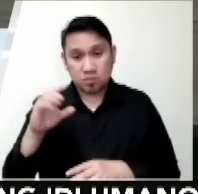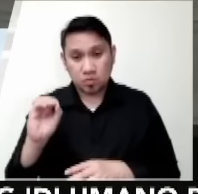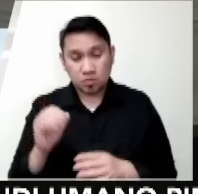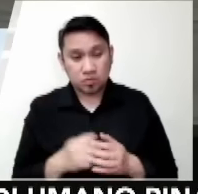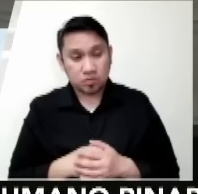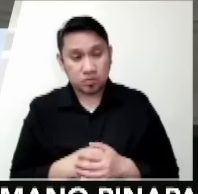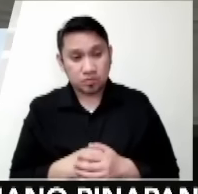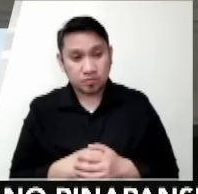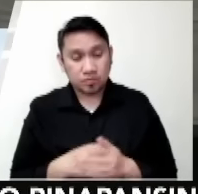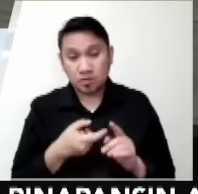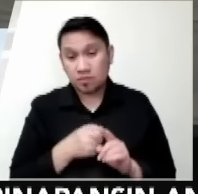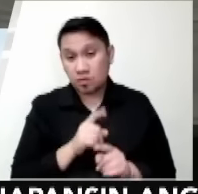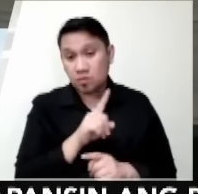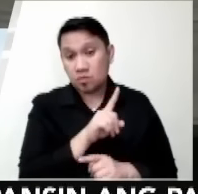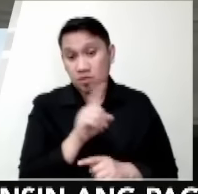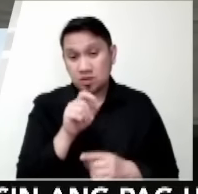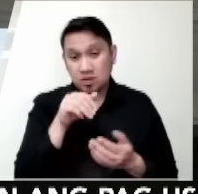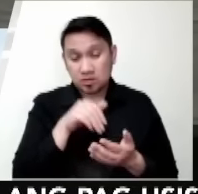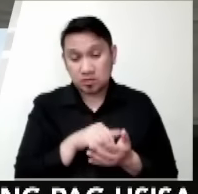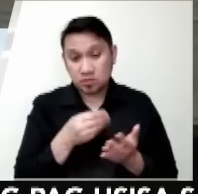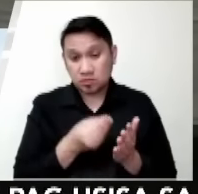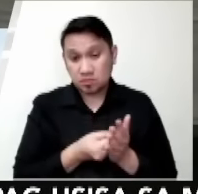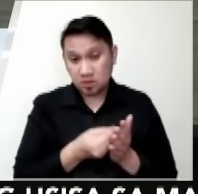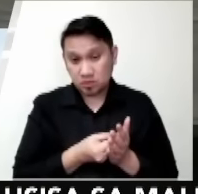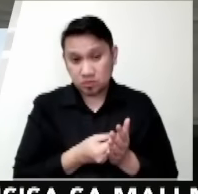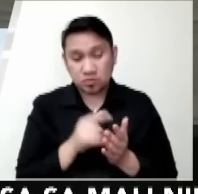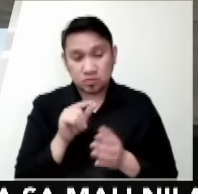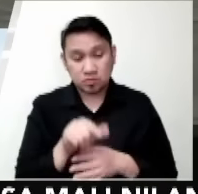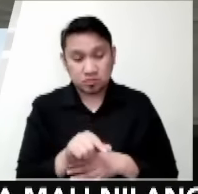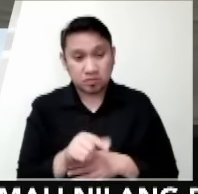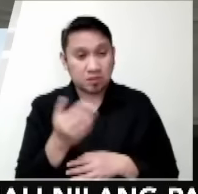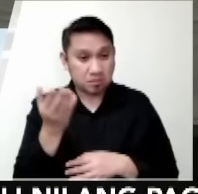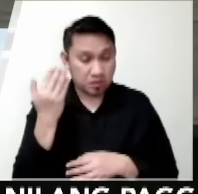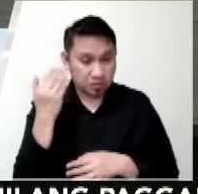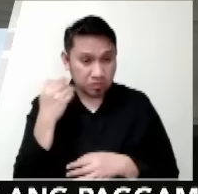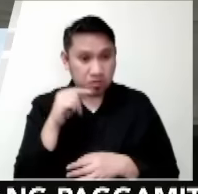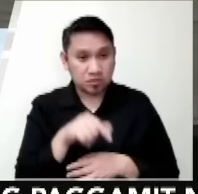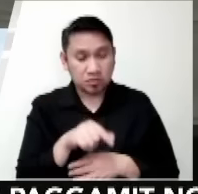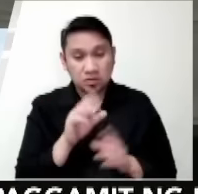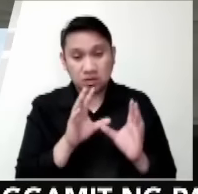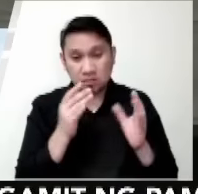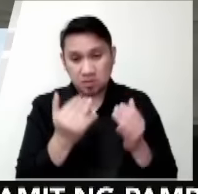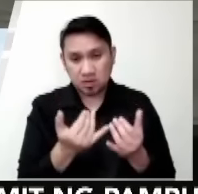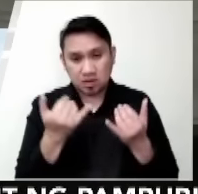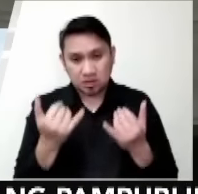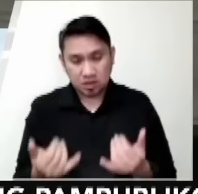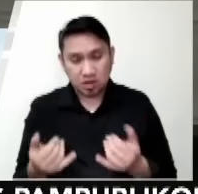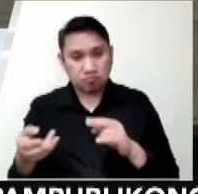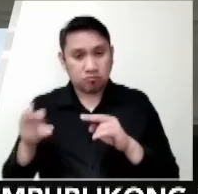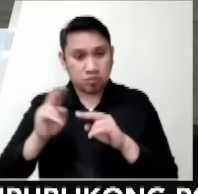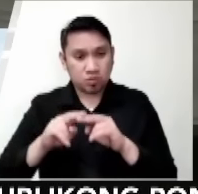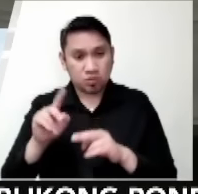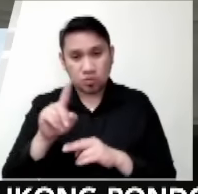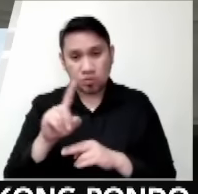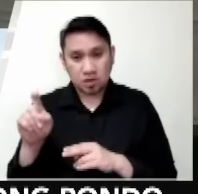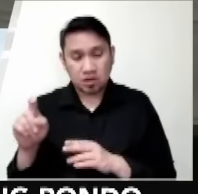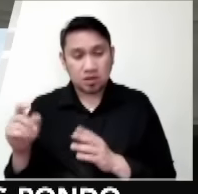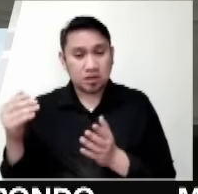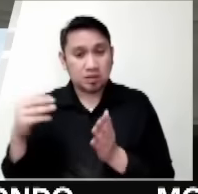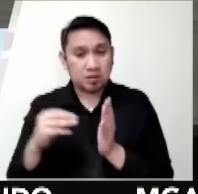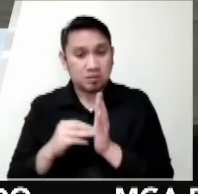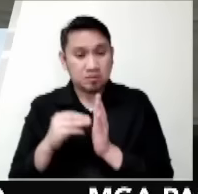100,000 pesos na asset ng korporasyon, umabot ito ng mahigit 100 milyon in less